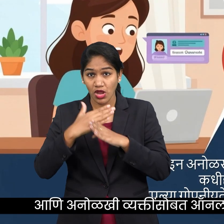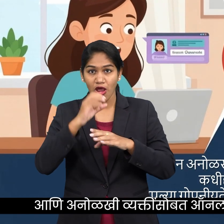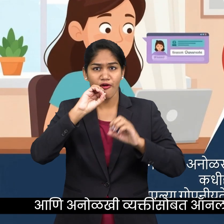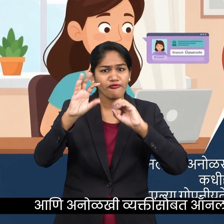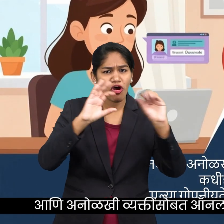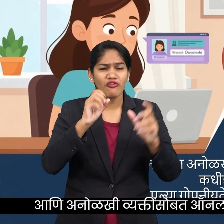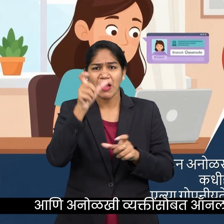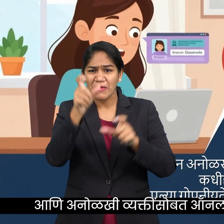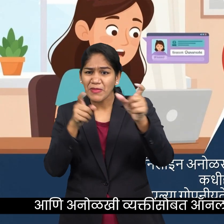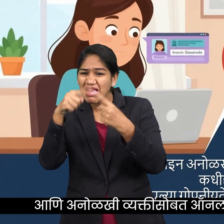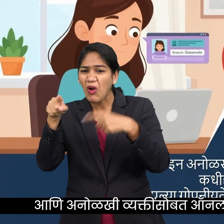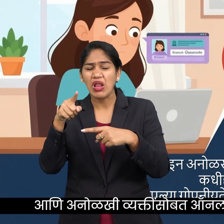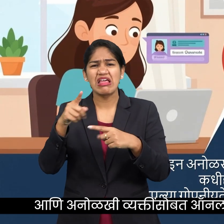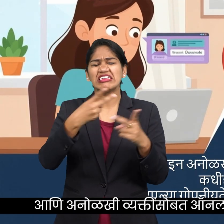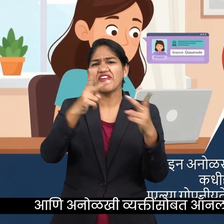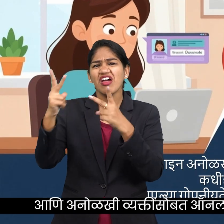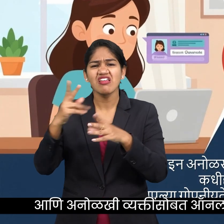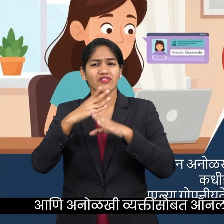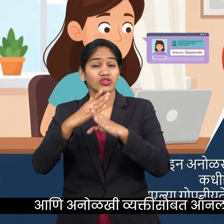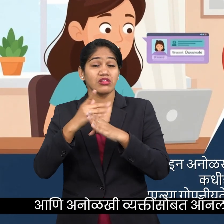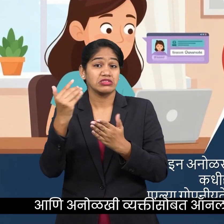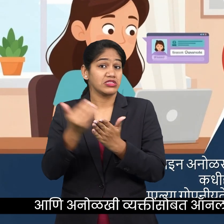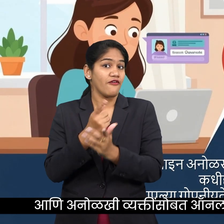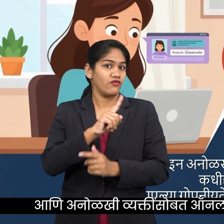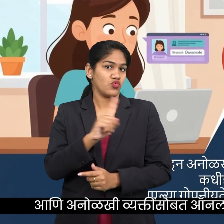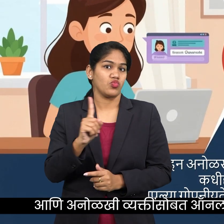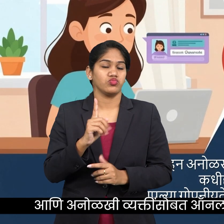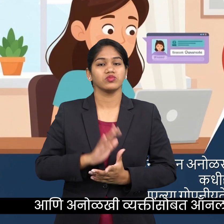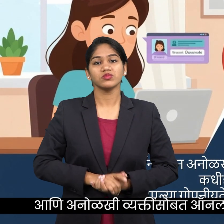वैयक्तिक माहिती शेअर करणे सुरक्षित नाही.